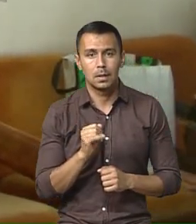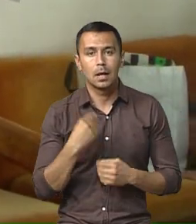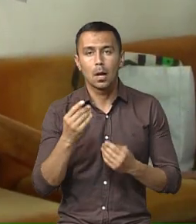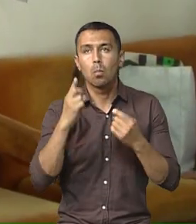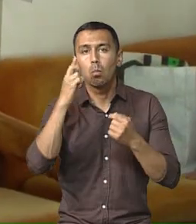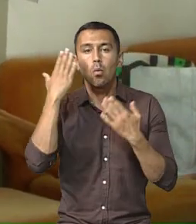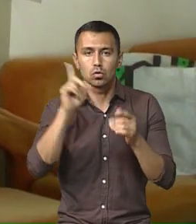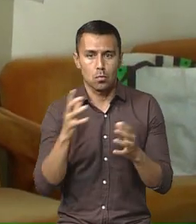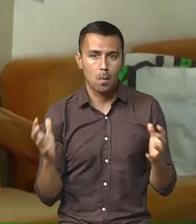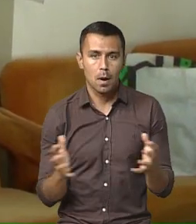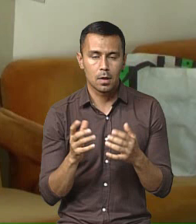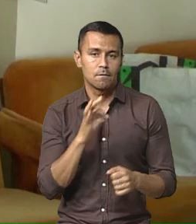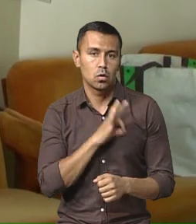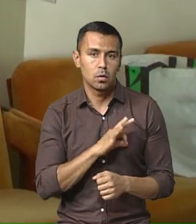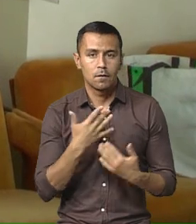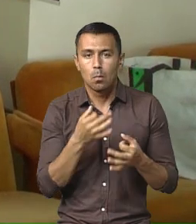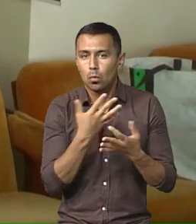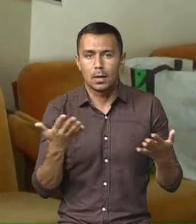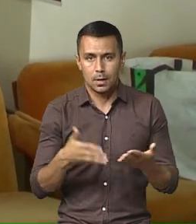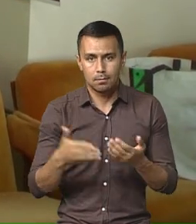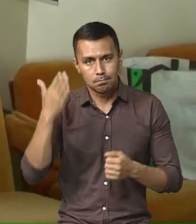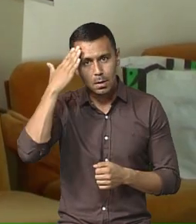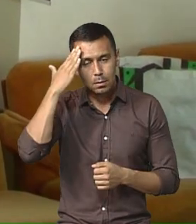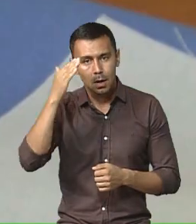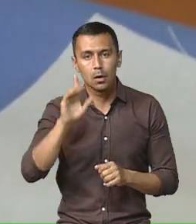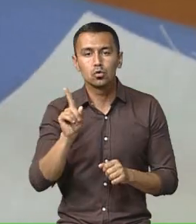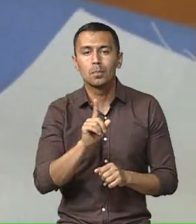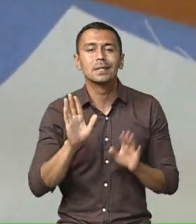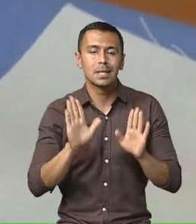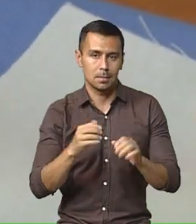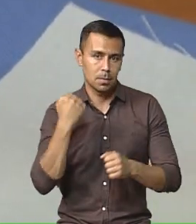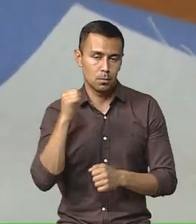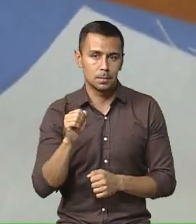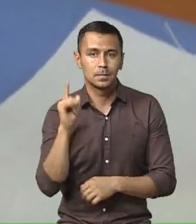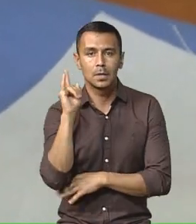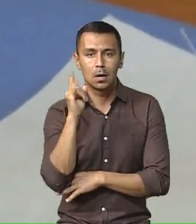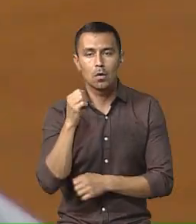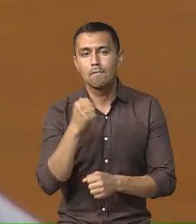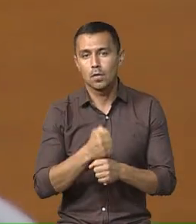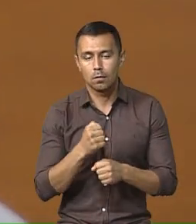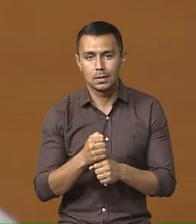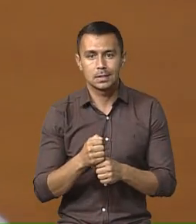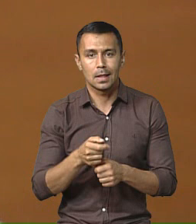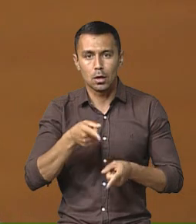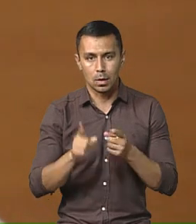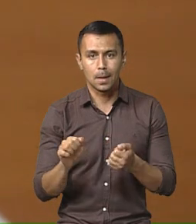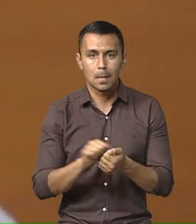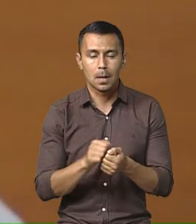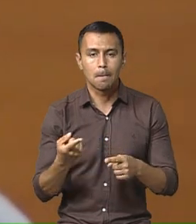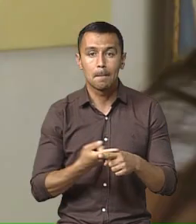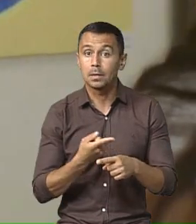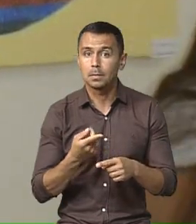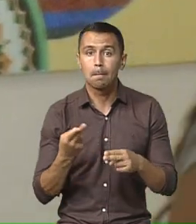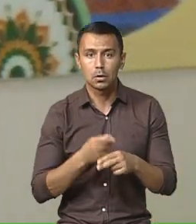оберігало. Використовуємо вже будь-які методи, аби тільки перемогти. Ляльку-мотанку виготовляють із натуральних матеріалів без голки